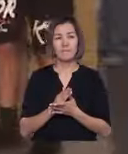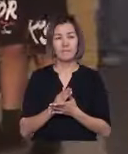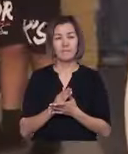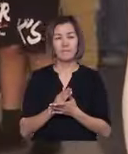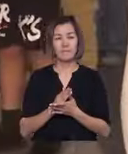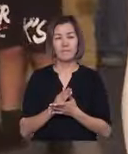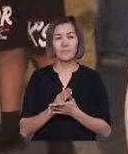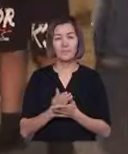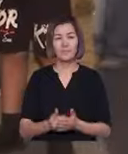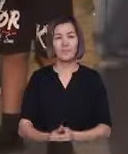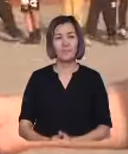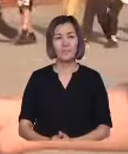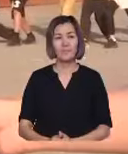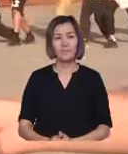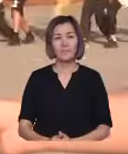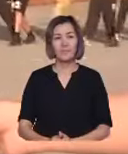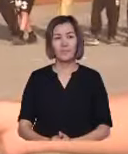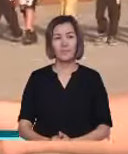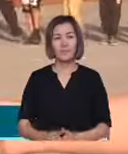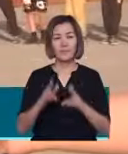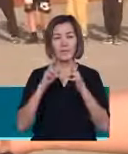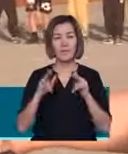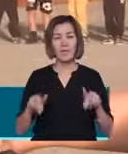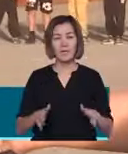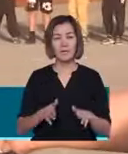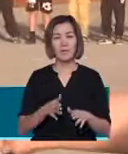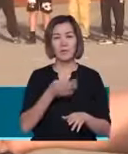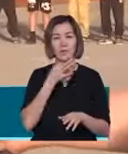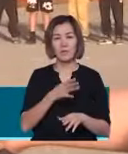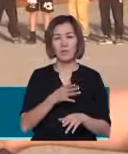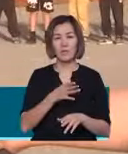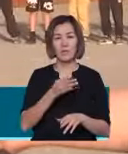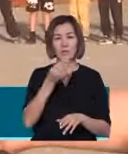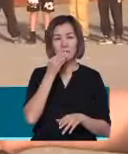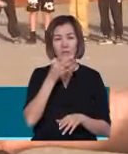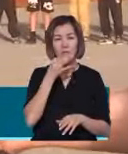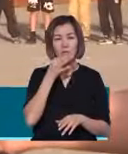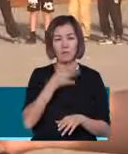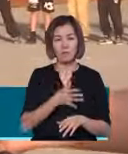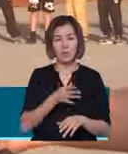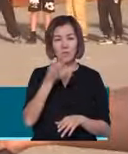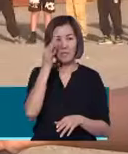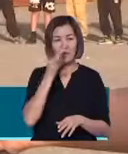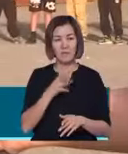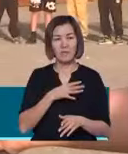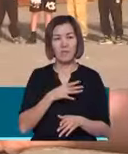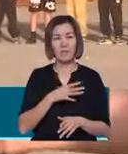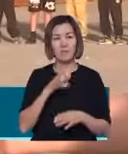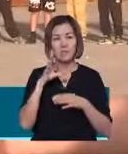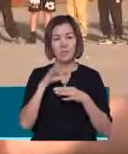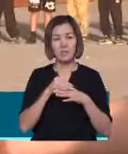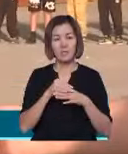шұғылданып жатырмыз. Мынау лагерьім ұнаватыр, тамақтары дәмді. Еще